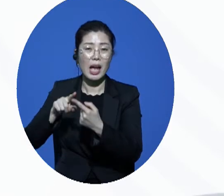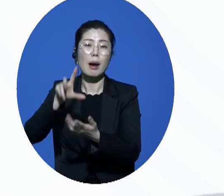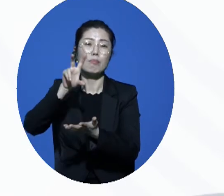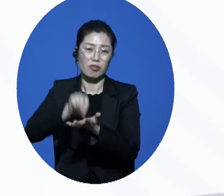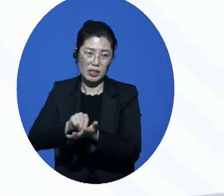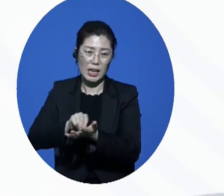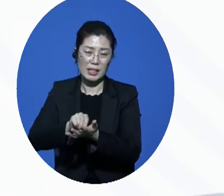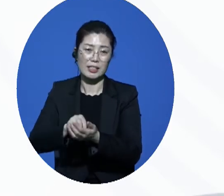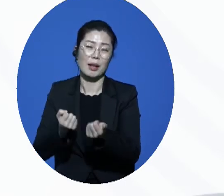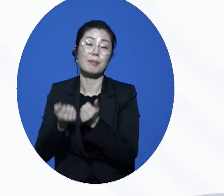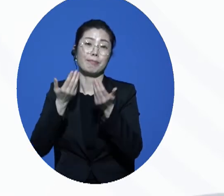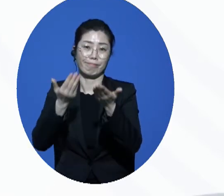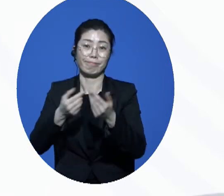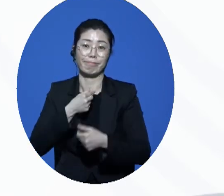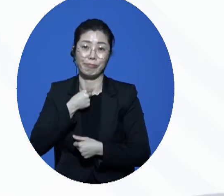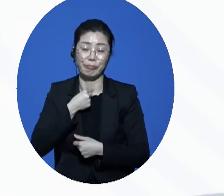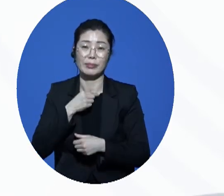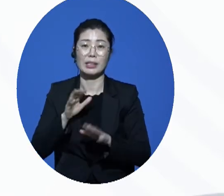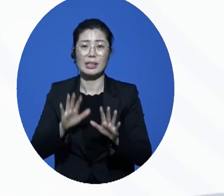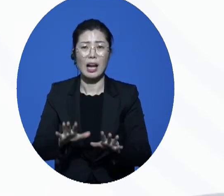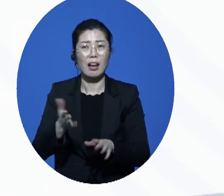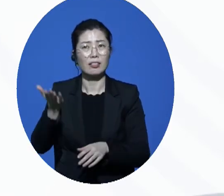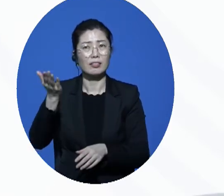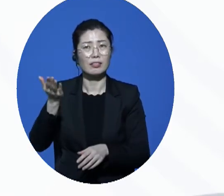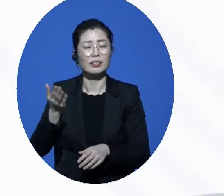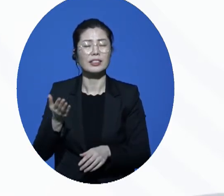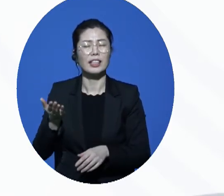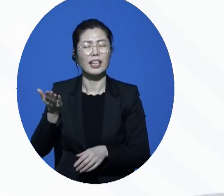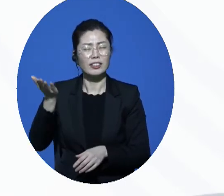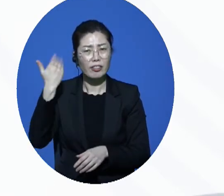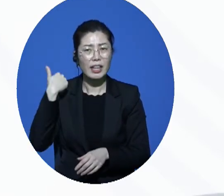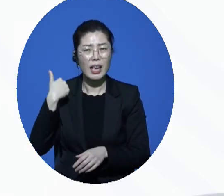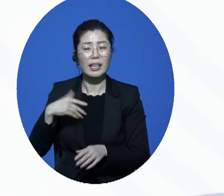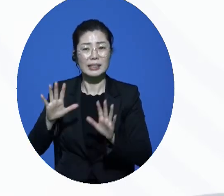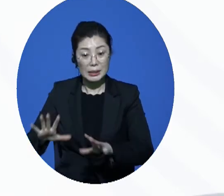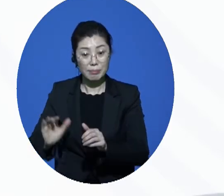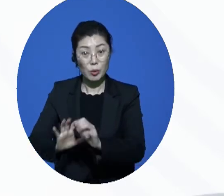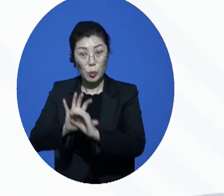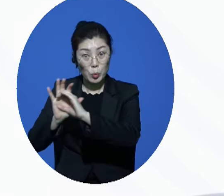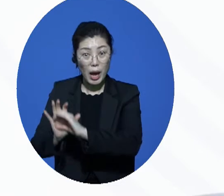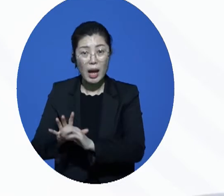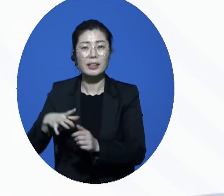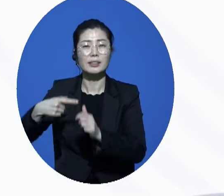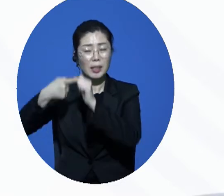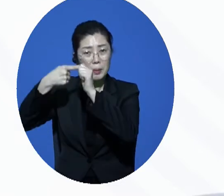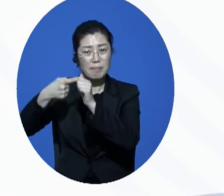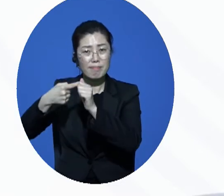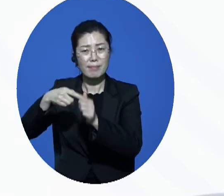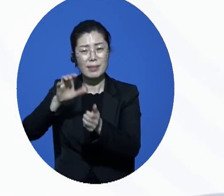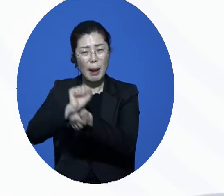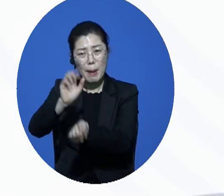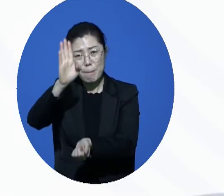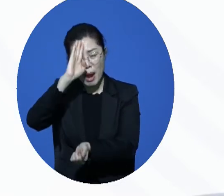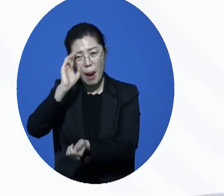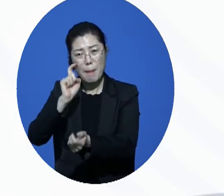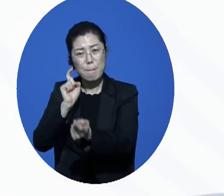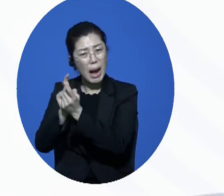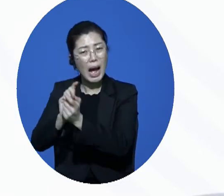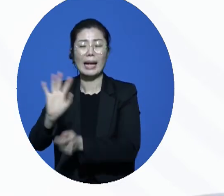합니다. 우리가 맞이한 감염병은 사실 코로나19가 처음은 아니었습니다. 다들